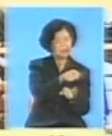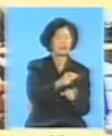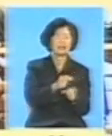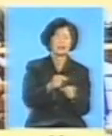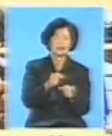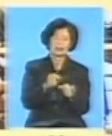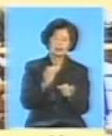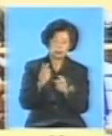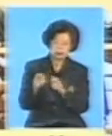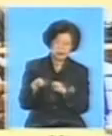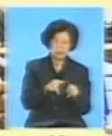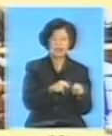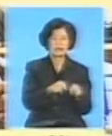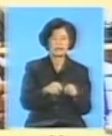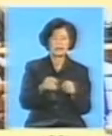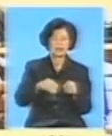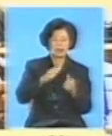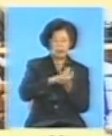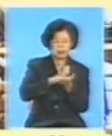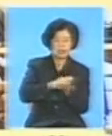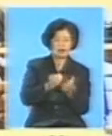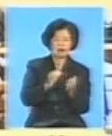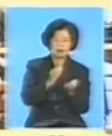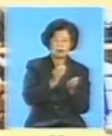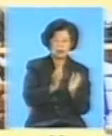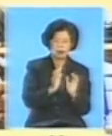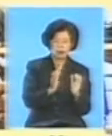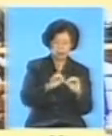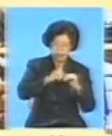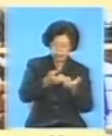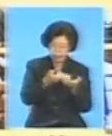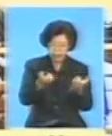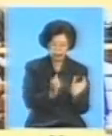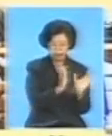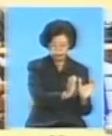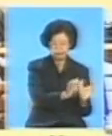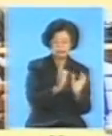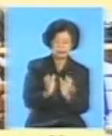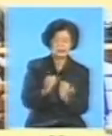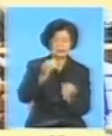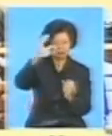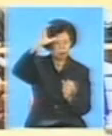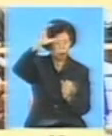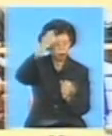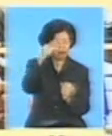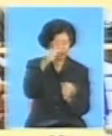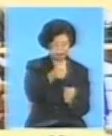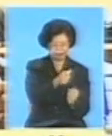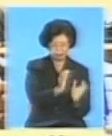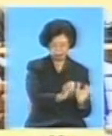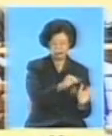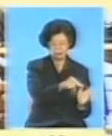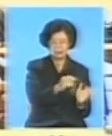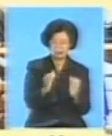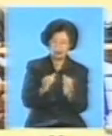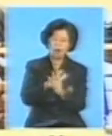ก็มีส่วนหนึ่งสายศึกษาก็ต้องกำหนดไปส่วนหนึ่งพวกสมองดีๆหัวโตก็อยู่กลุ่มนี้กลางๆกลุ่ม